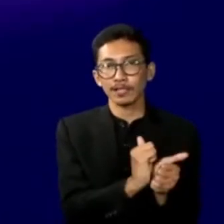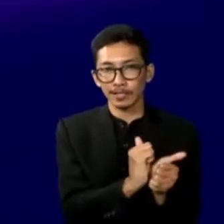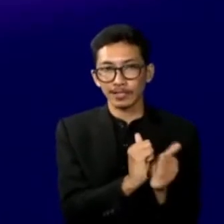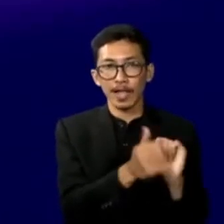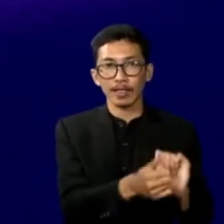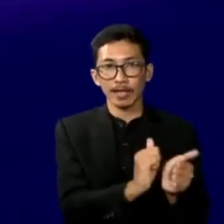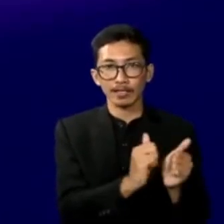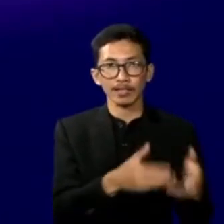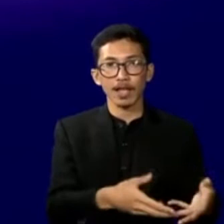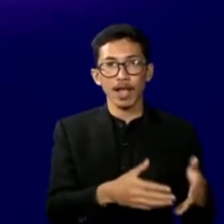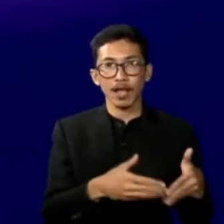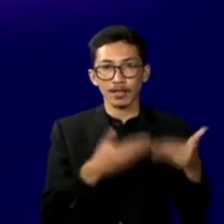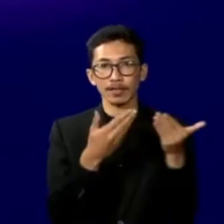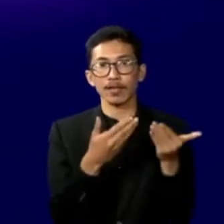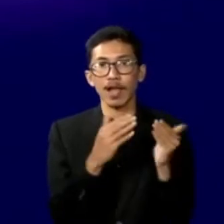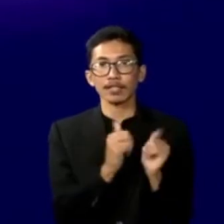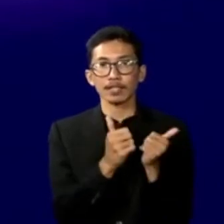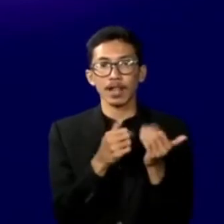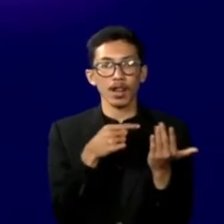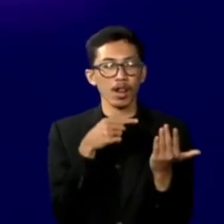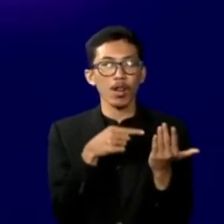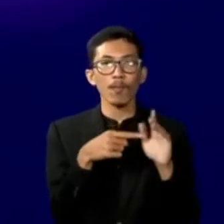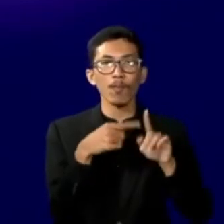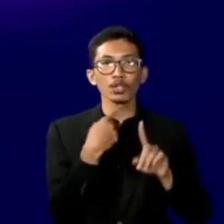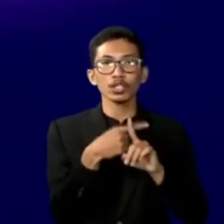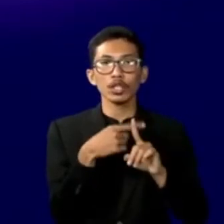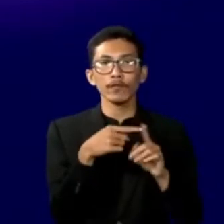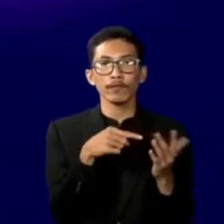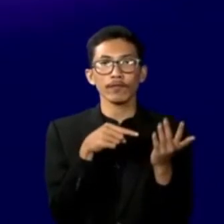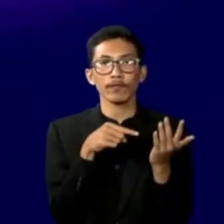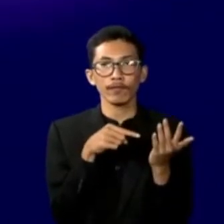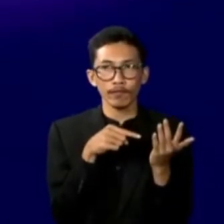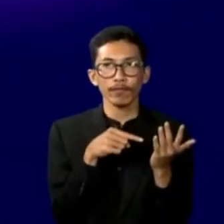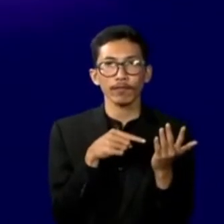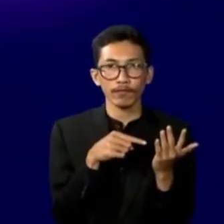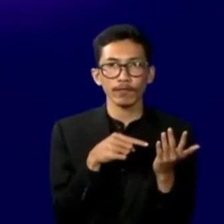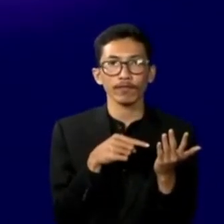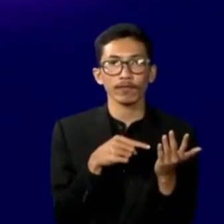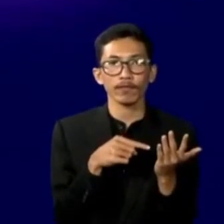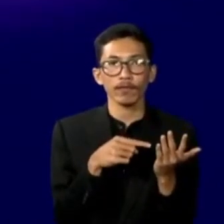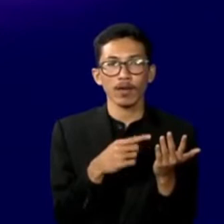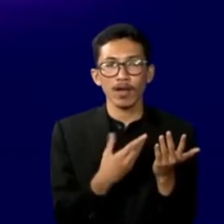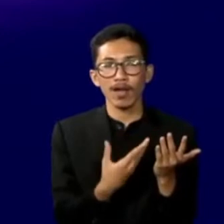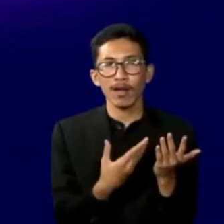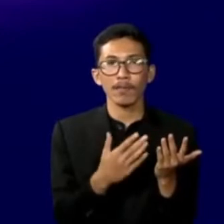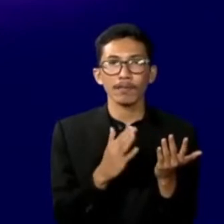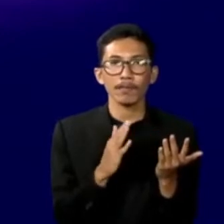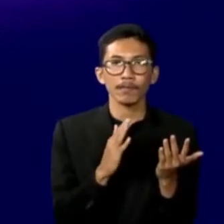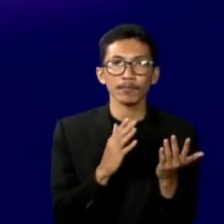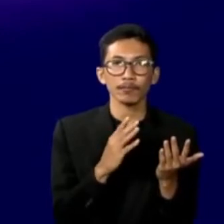positif atau negatif Nah istilah-istilah gini istilah-istilah seperti ini juga mungkin